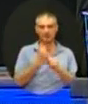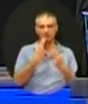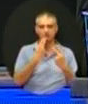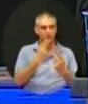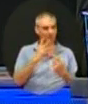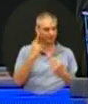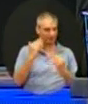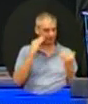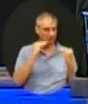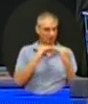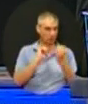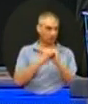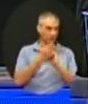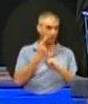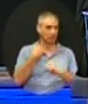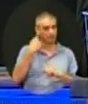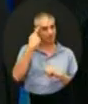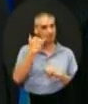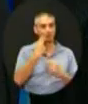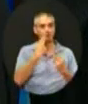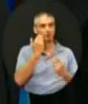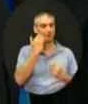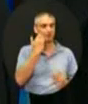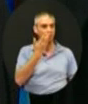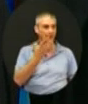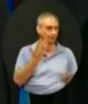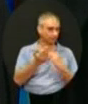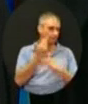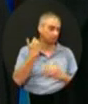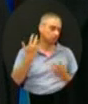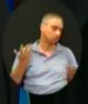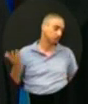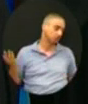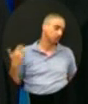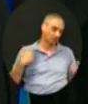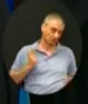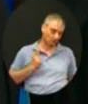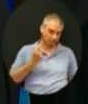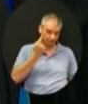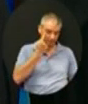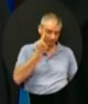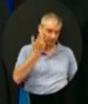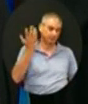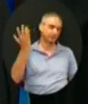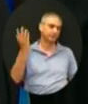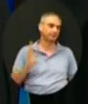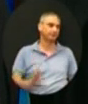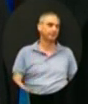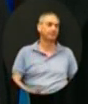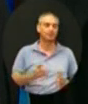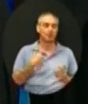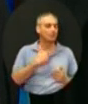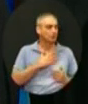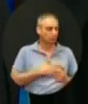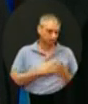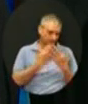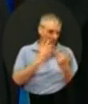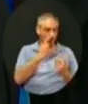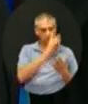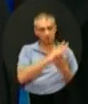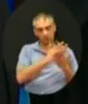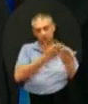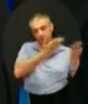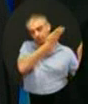תשובה אם זה יהיה מטואה מראש ואם אנחנו נדע מה התשובה של האמריקנים מבעוד מו לפני נחכה ונראה ו מה אנחנו רוצים ברור מה הוא